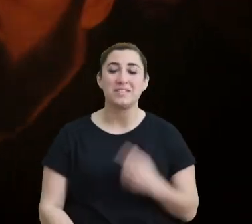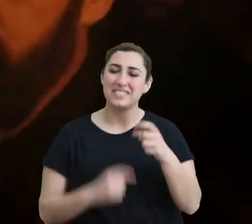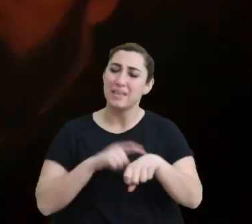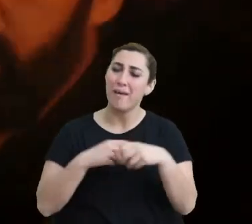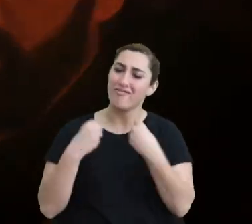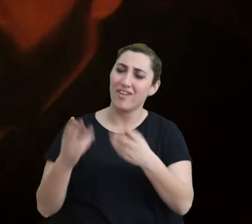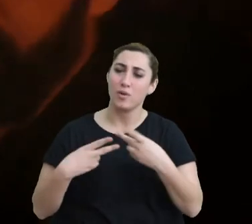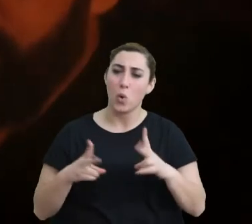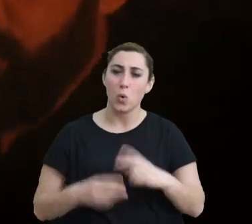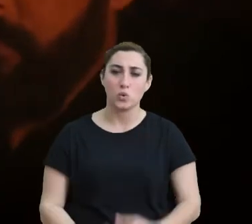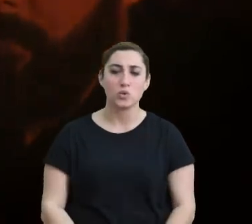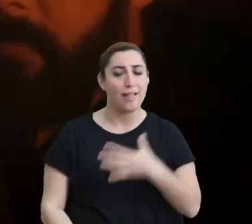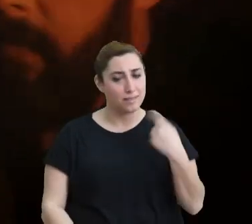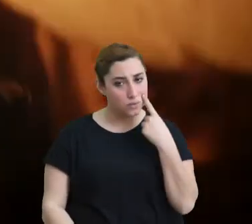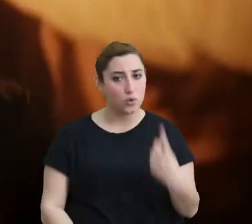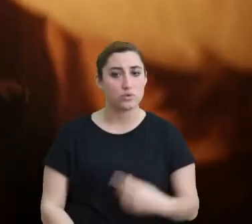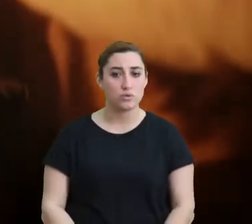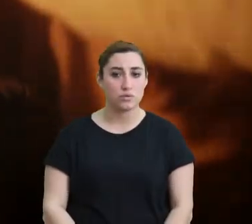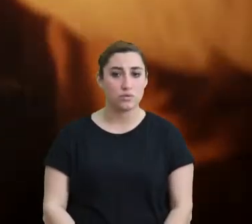verilsin. Anasını görsün.